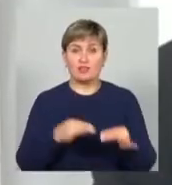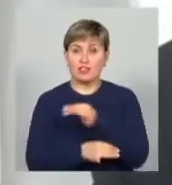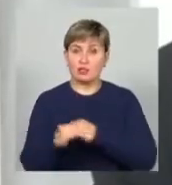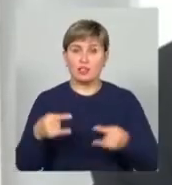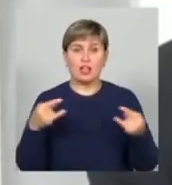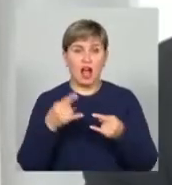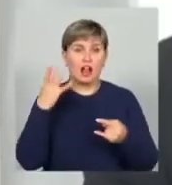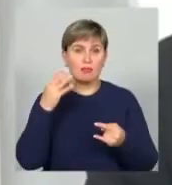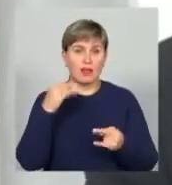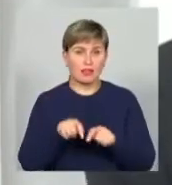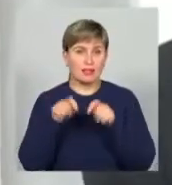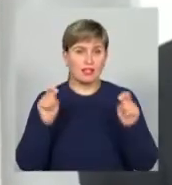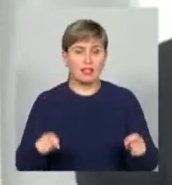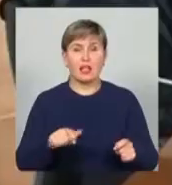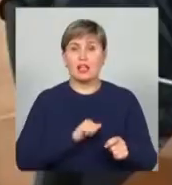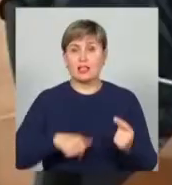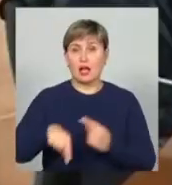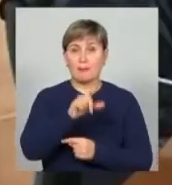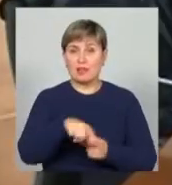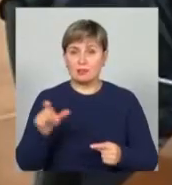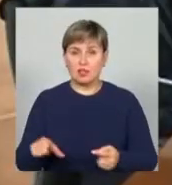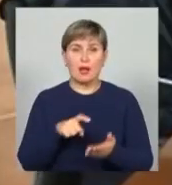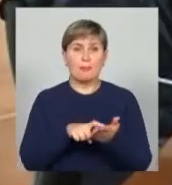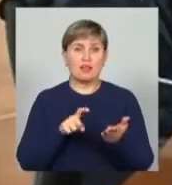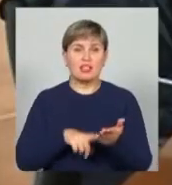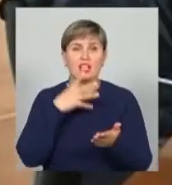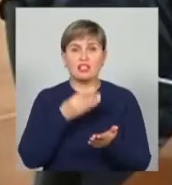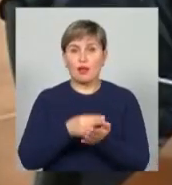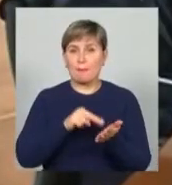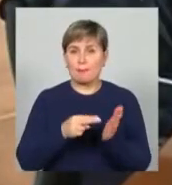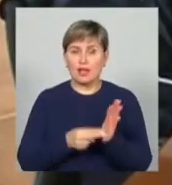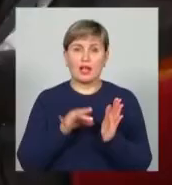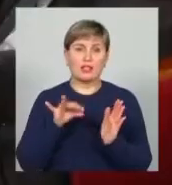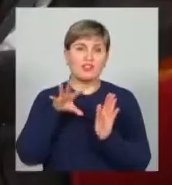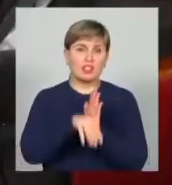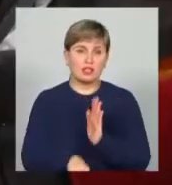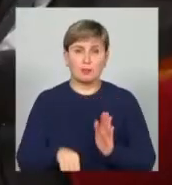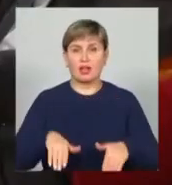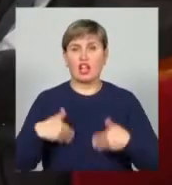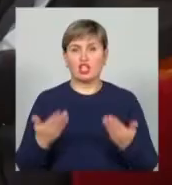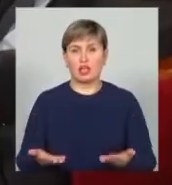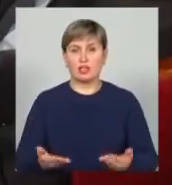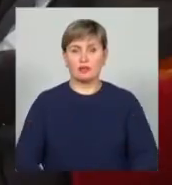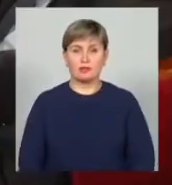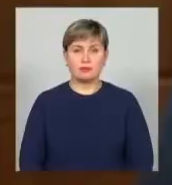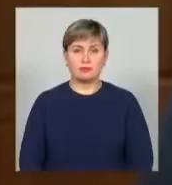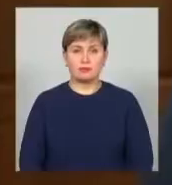телеканала «Алматы». Сами же бизнесмены поделились своим видением и внесли предложение.